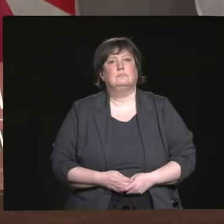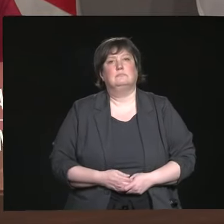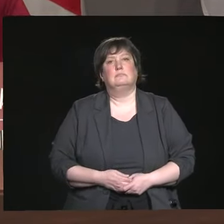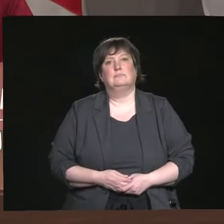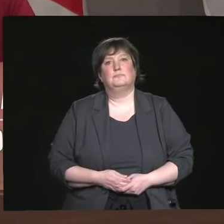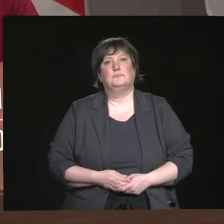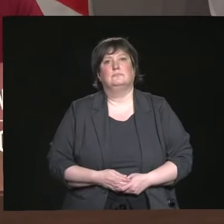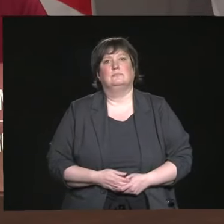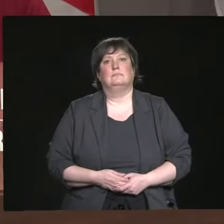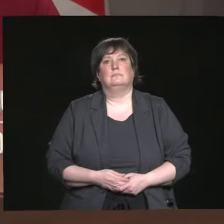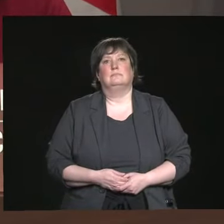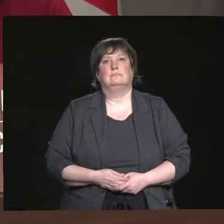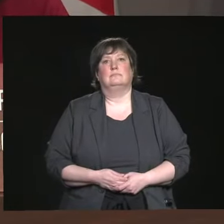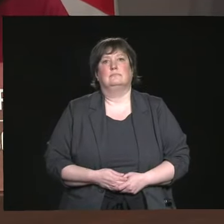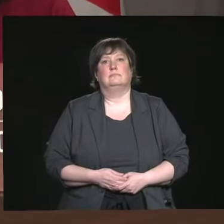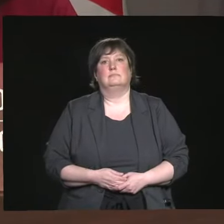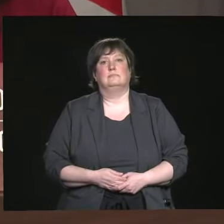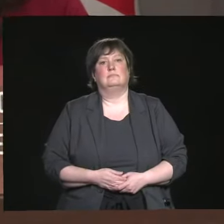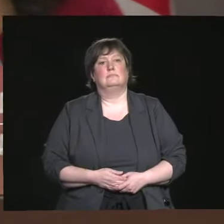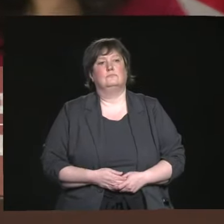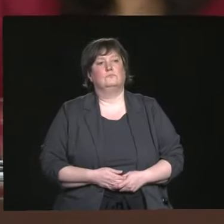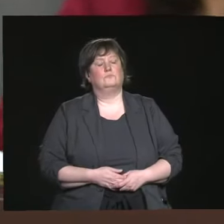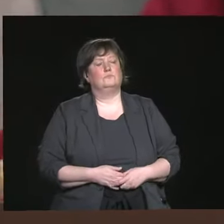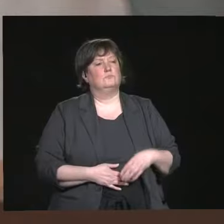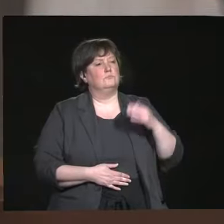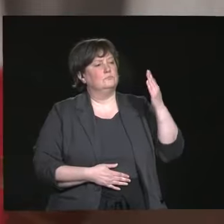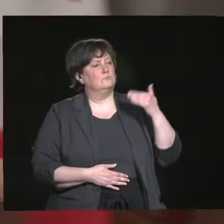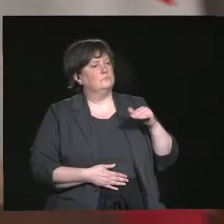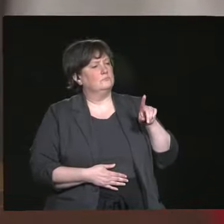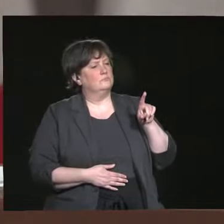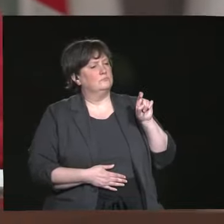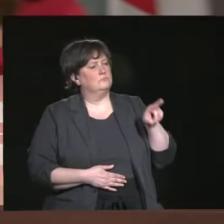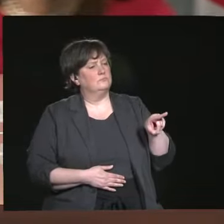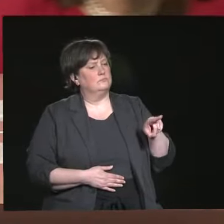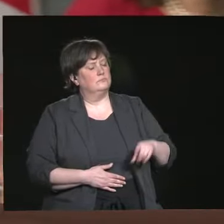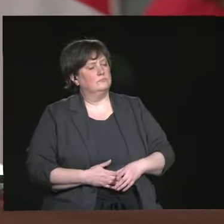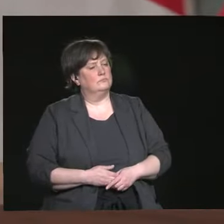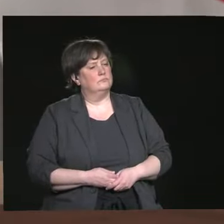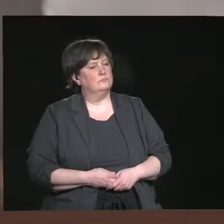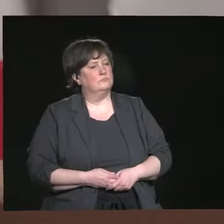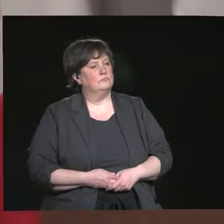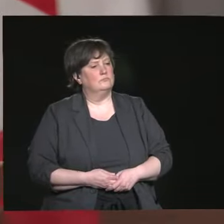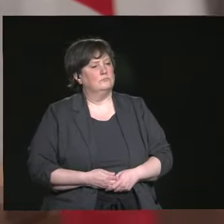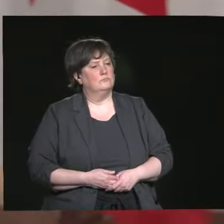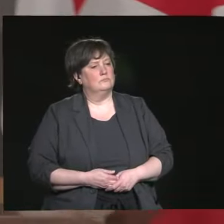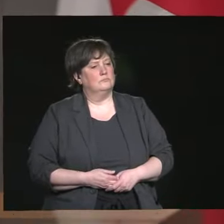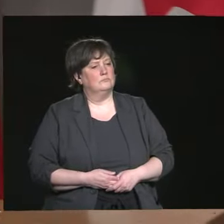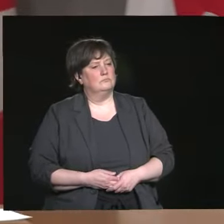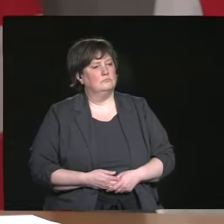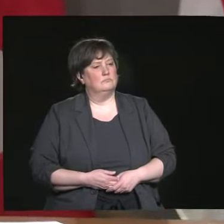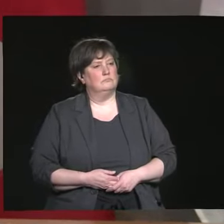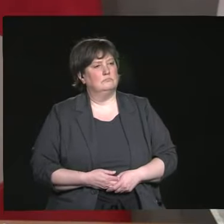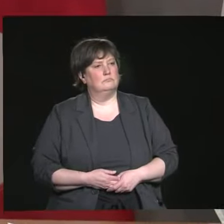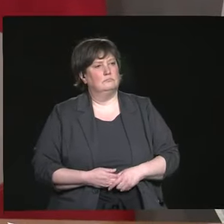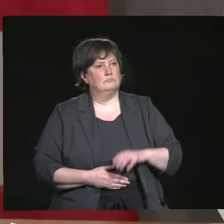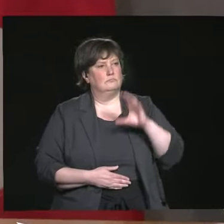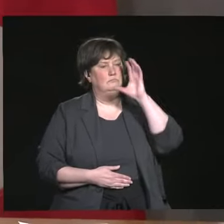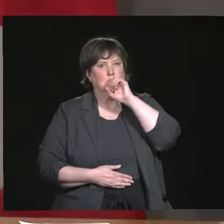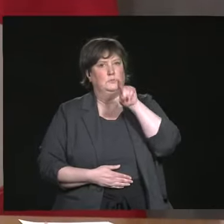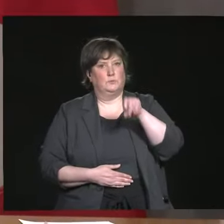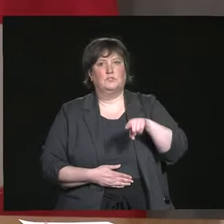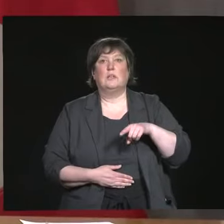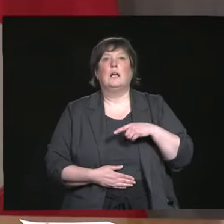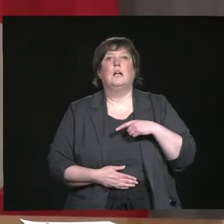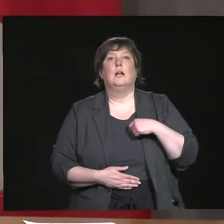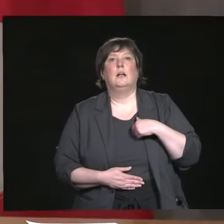Si je peux le dire rapidement. Si je peux, bonjour, M. Fillon. Si je peux vous rassurer, ce qu'on vous